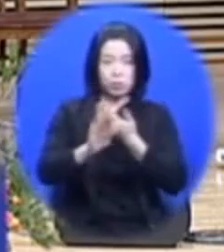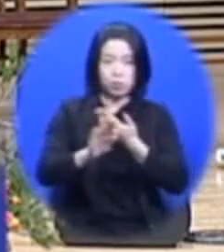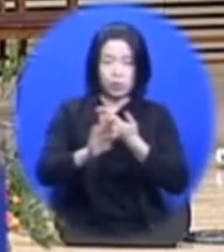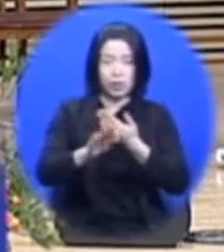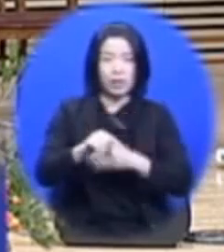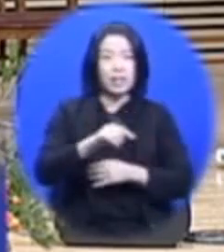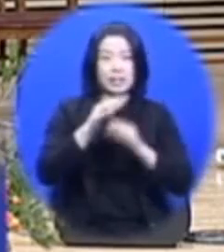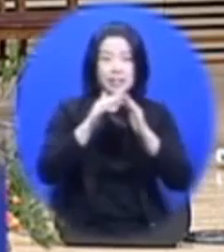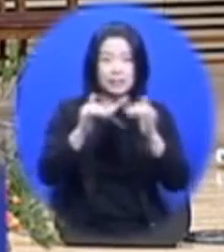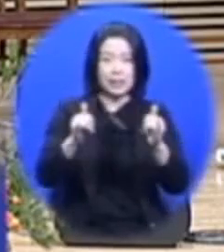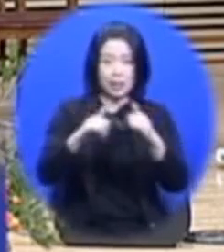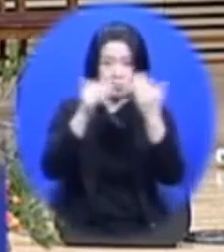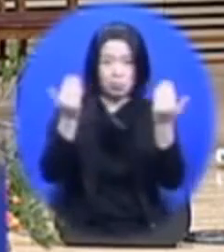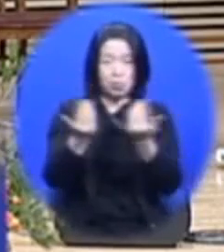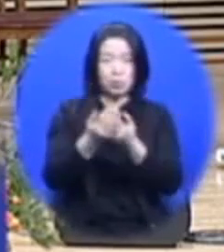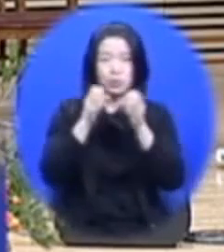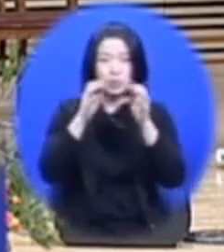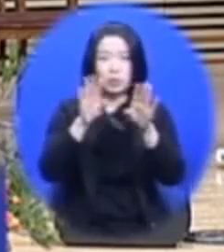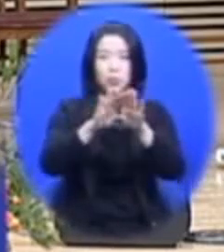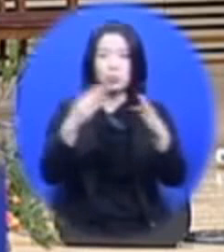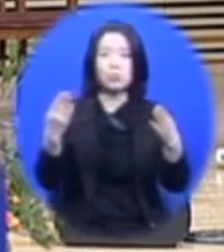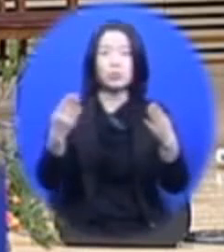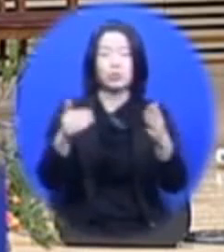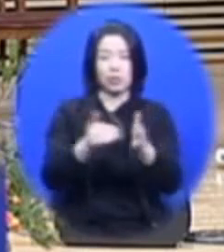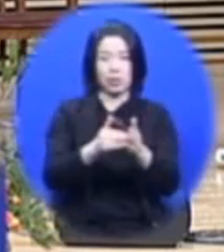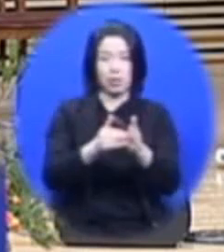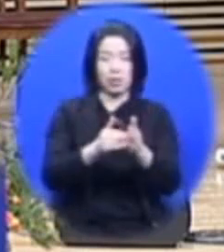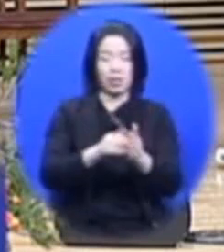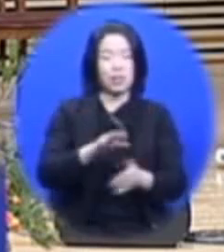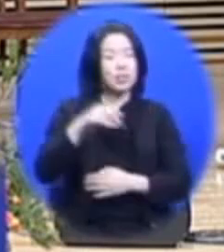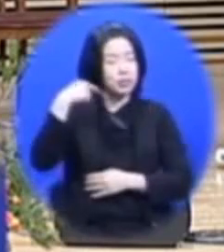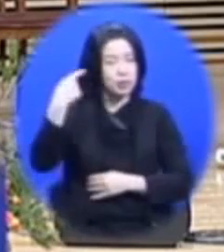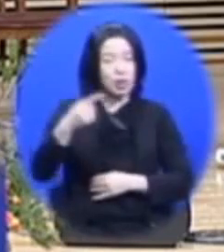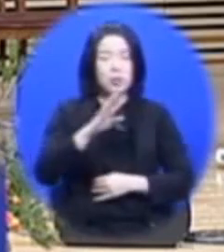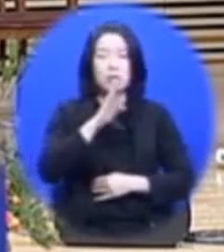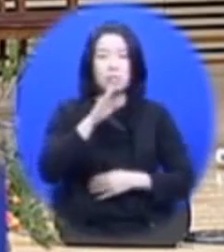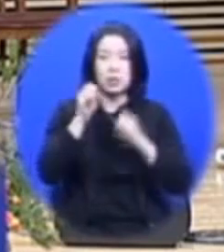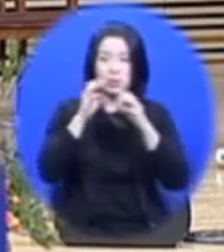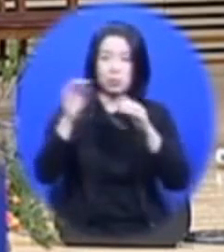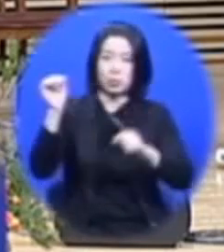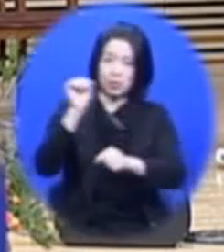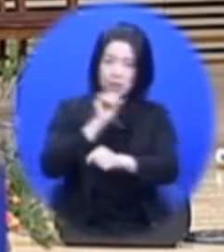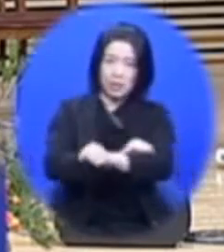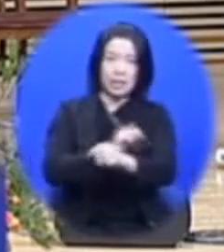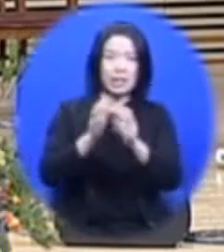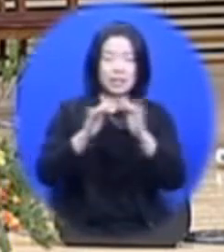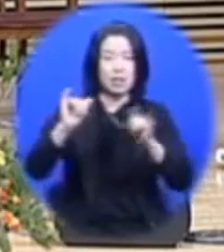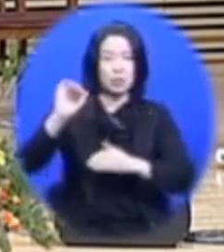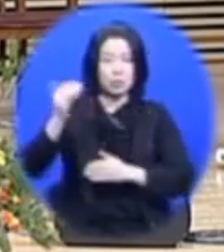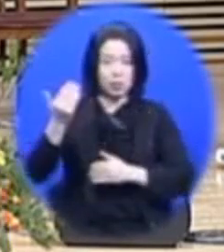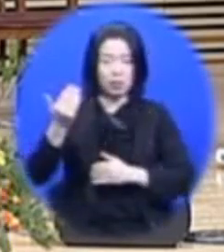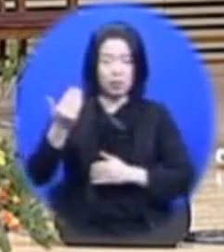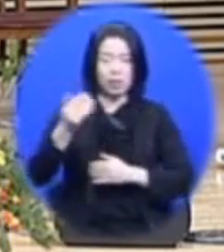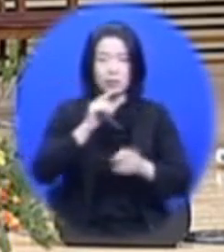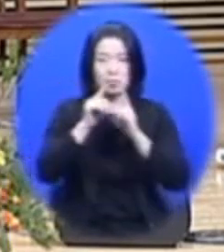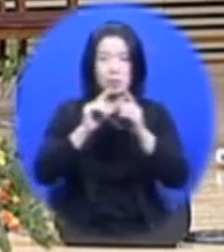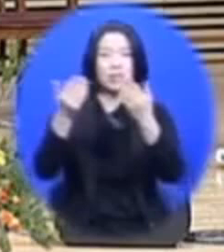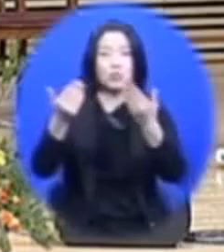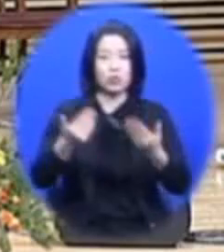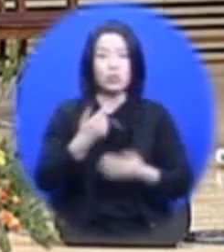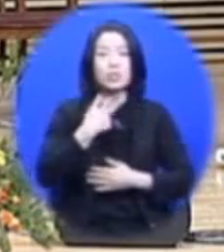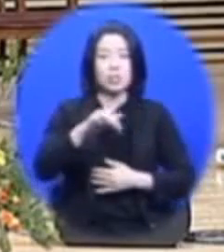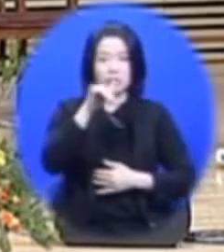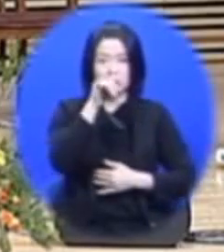전도문이 열렸어요. 그래서 그 다음에는 참 전도를 잘하시는 분들이 되셨다는 말씀을